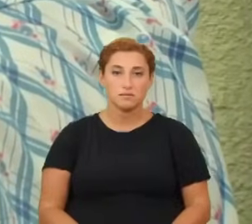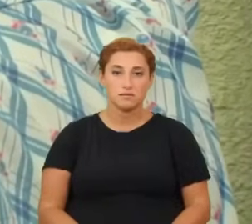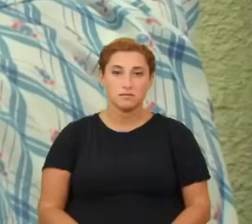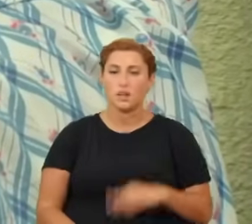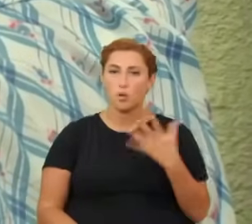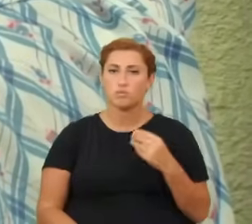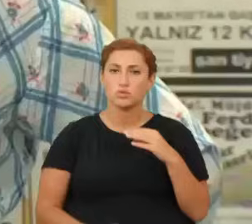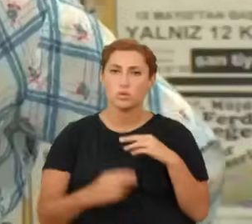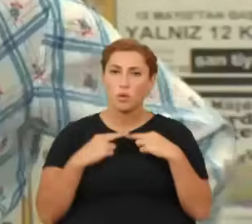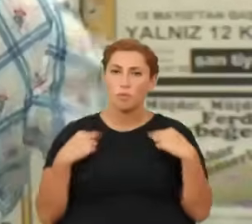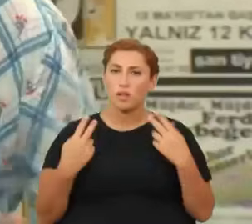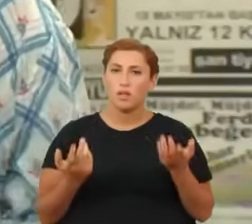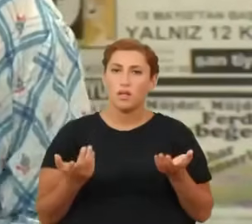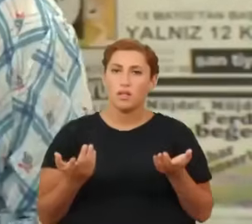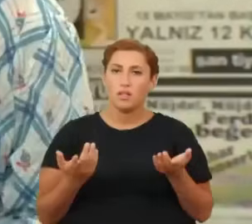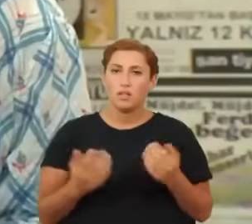Nesi var gömleğim ya?